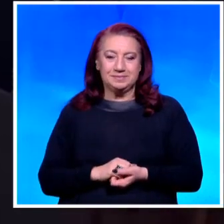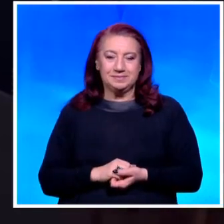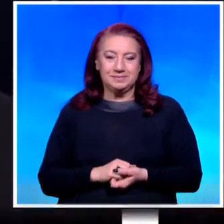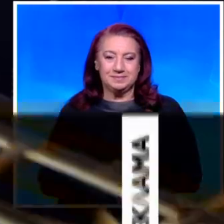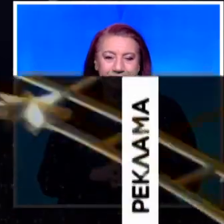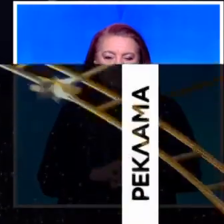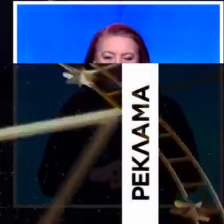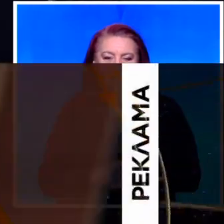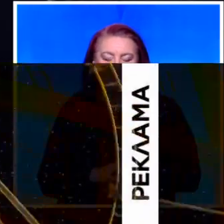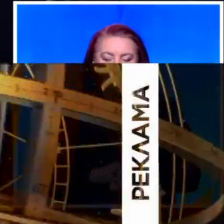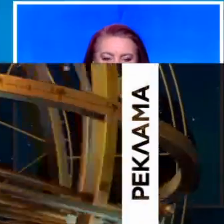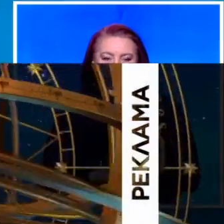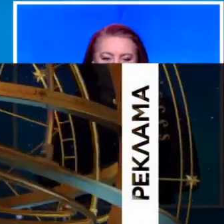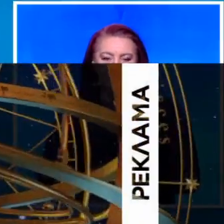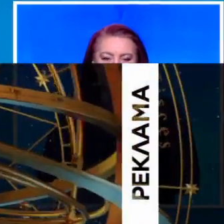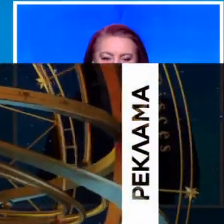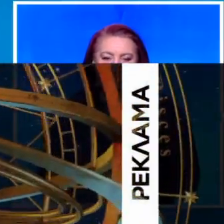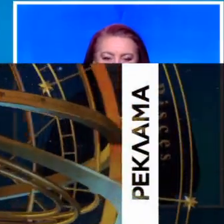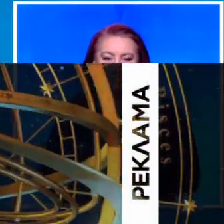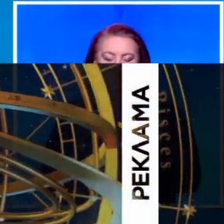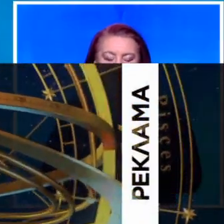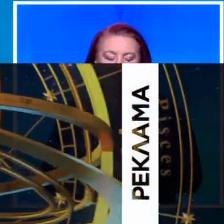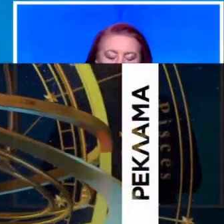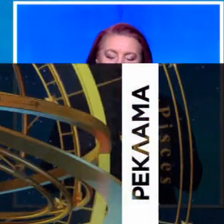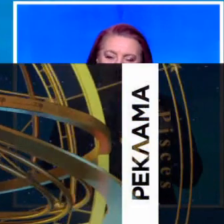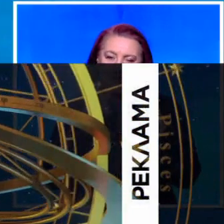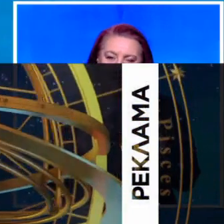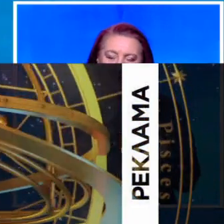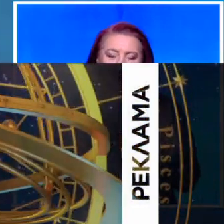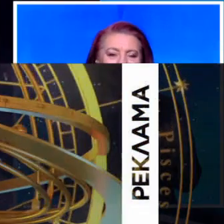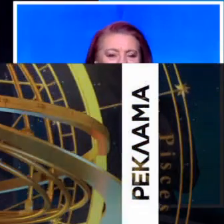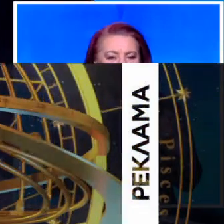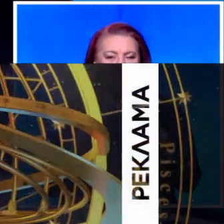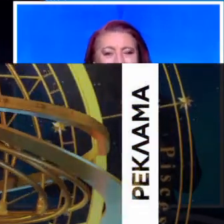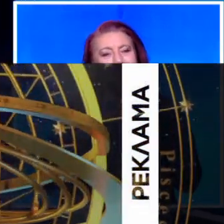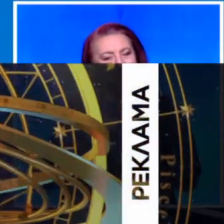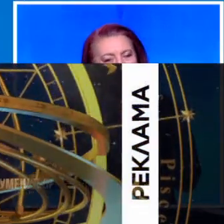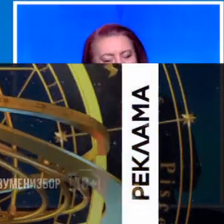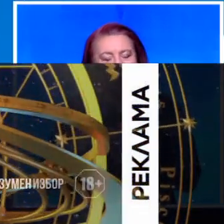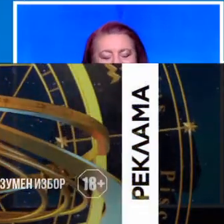Останете с новините на BTV. Хубава вечер!